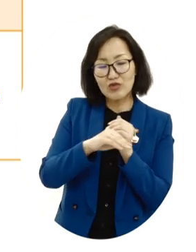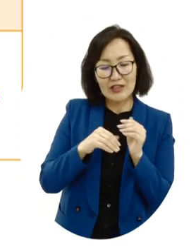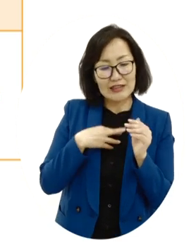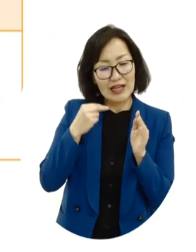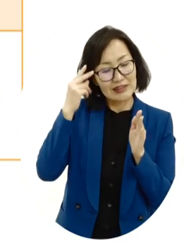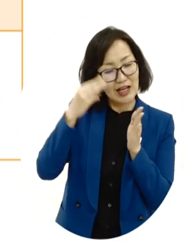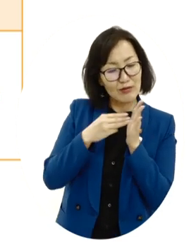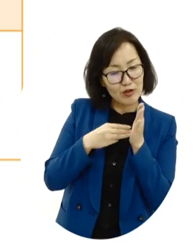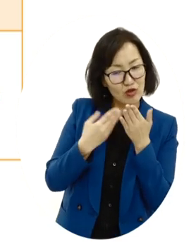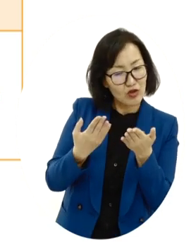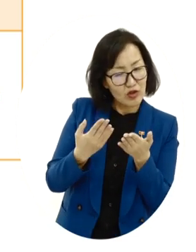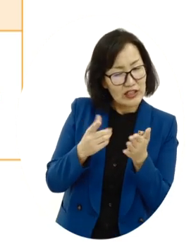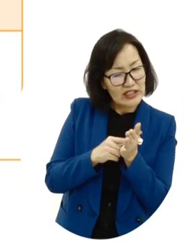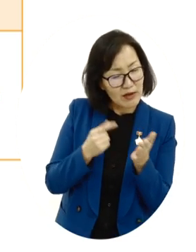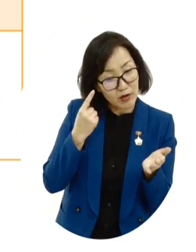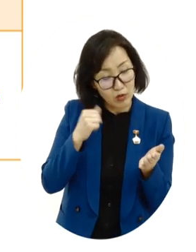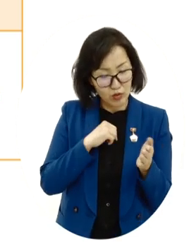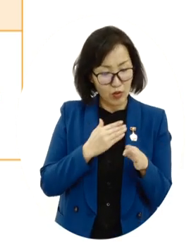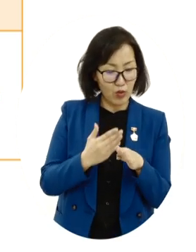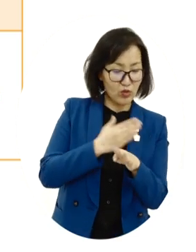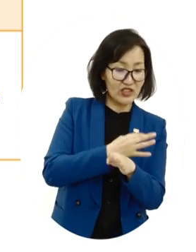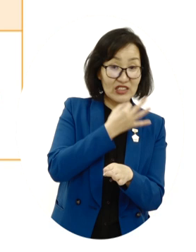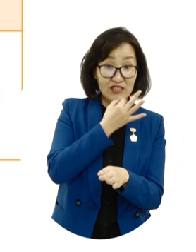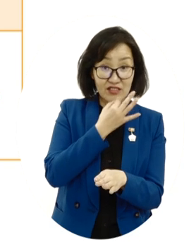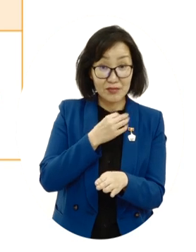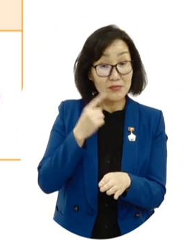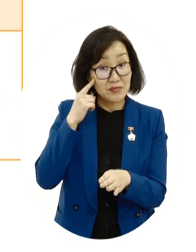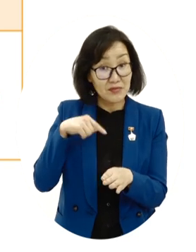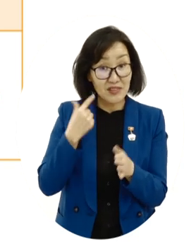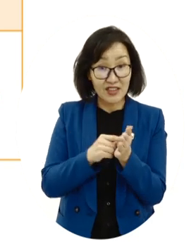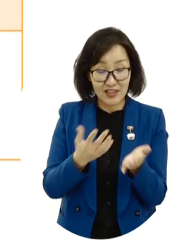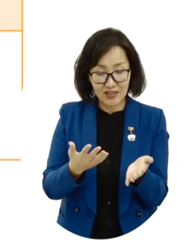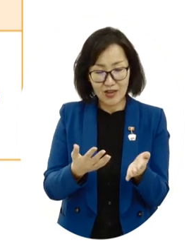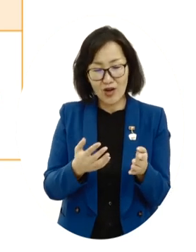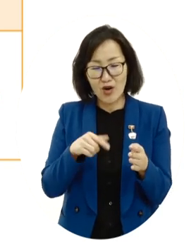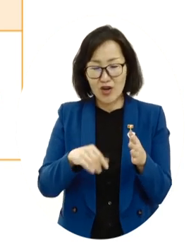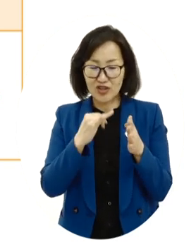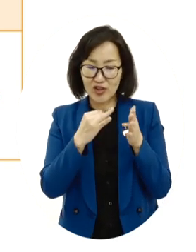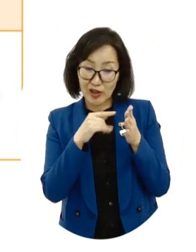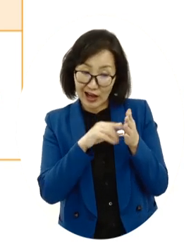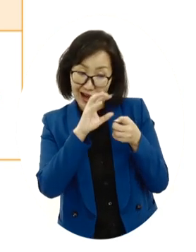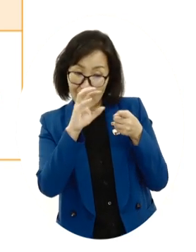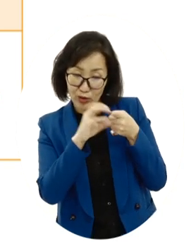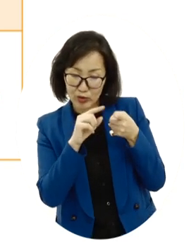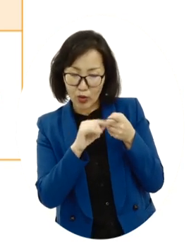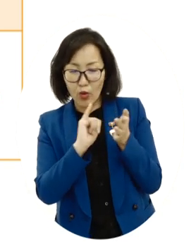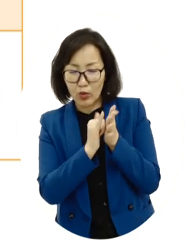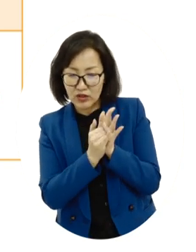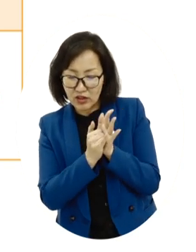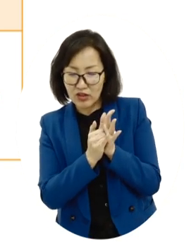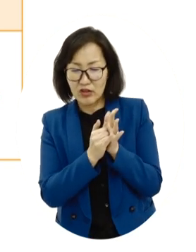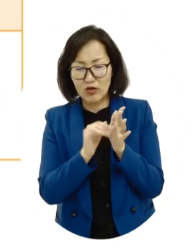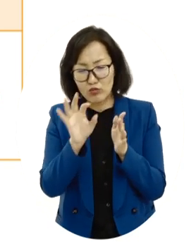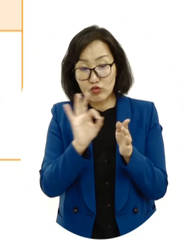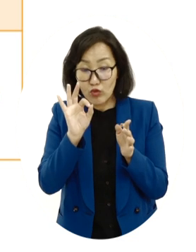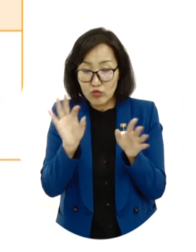гэдгээ урьдчилан мэдэх шаардлагатай. Мэдээж илтгэлийн агуулга нь утга бүтцийн хувьд зөгцсөн байвал ойлгоход